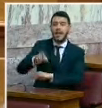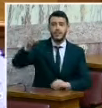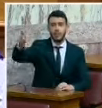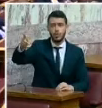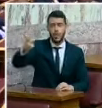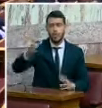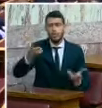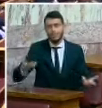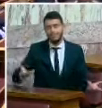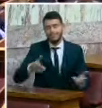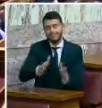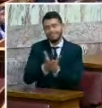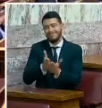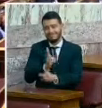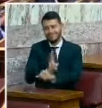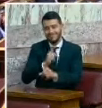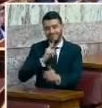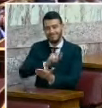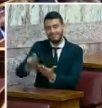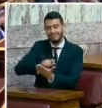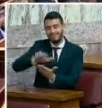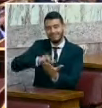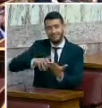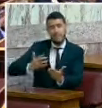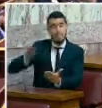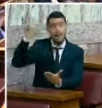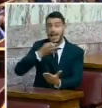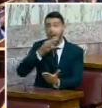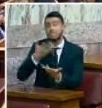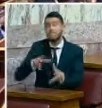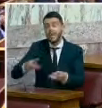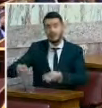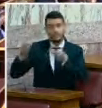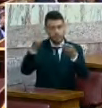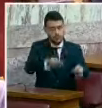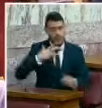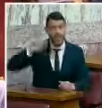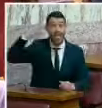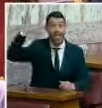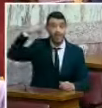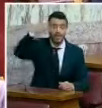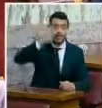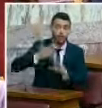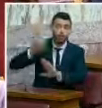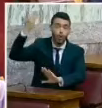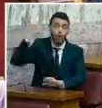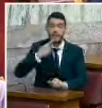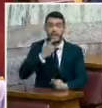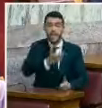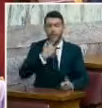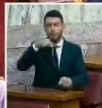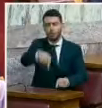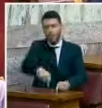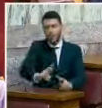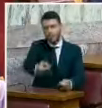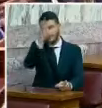πέρα και δώστε το κύριο Τσίπρα να θυμάται τι είναι αυτό το οποίο έλεγε. Έτσι θα του φρεσκάρουμε λίγο τη μνήμη. Και κατηγορείτε εμάς ότι